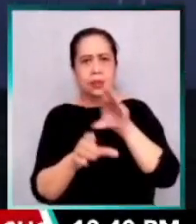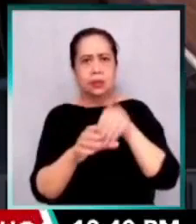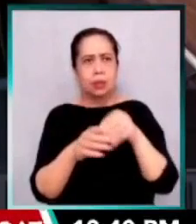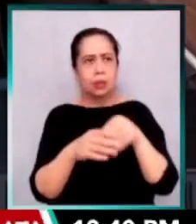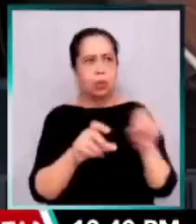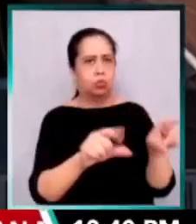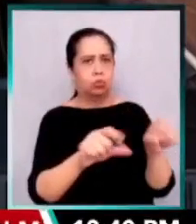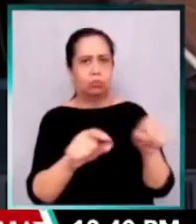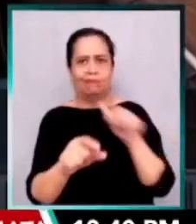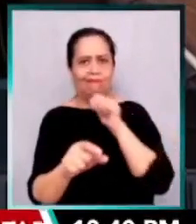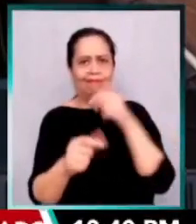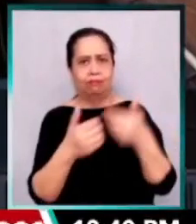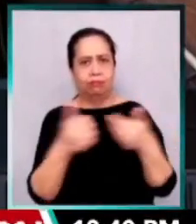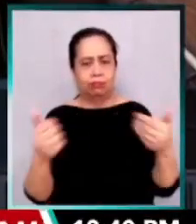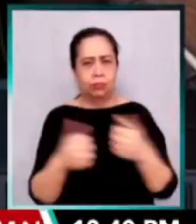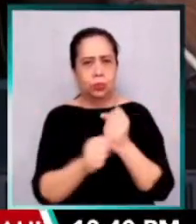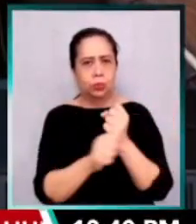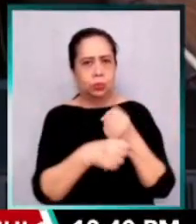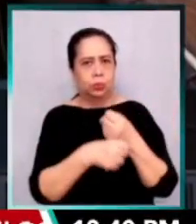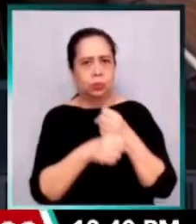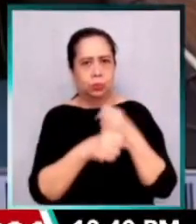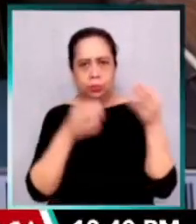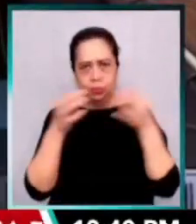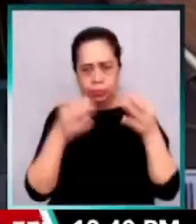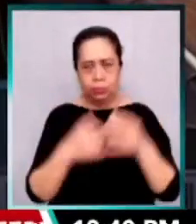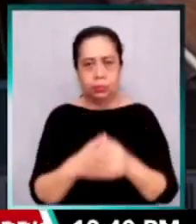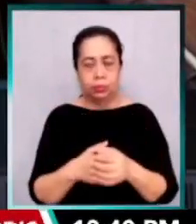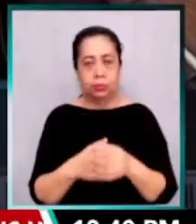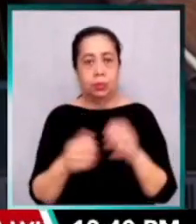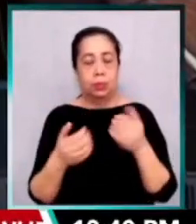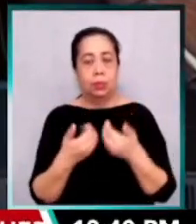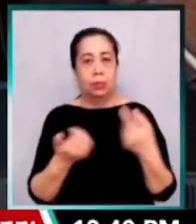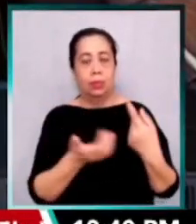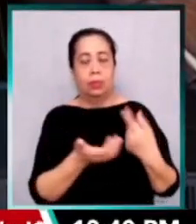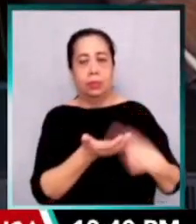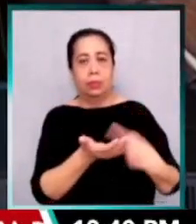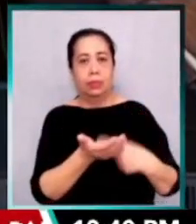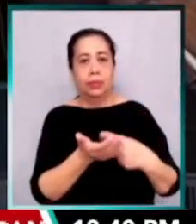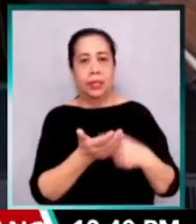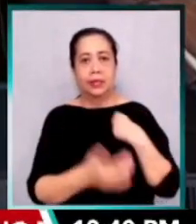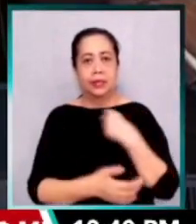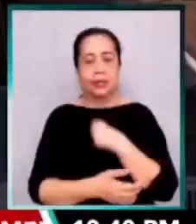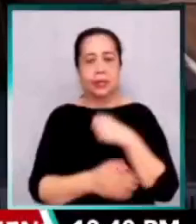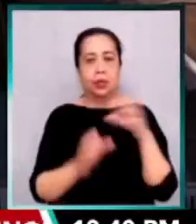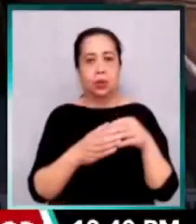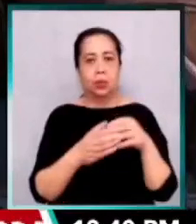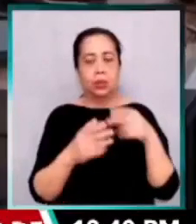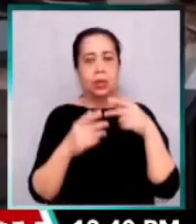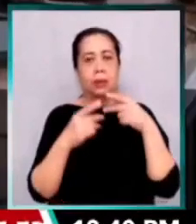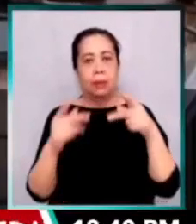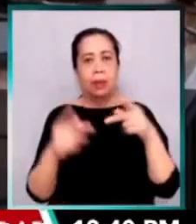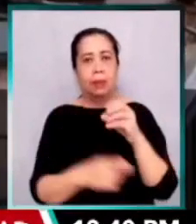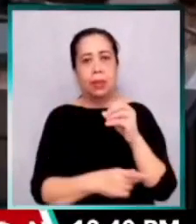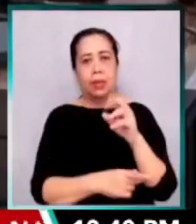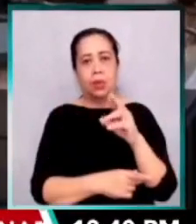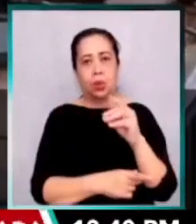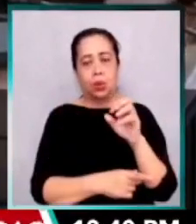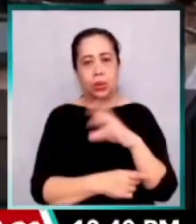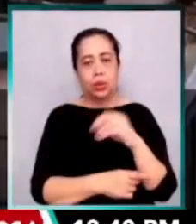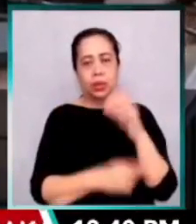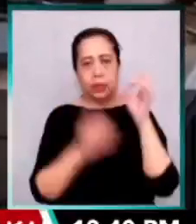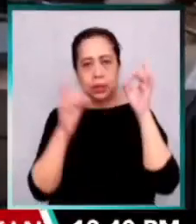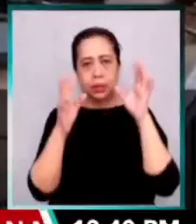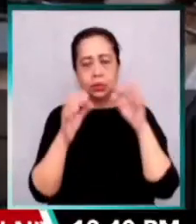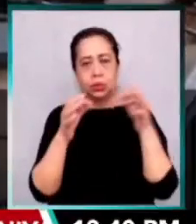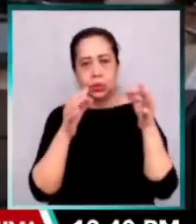o nagmamanufacture ng droga. Sa pagdinig ng Senate Committee on Public Order and Dangerous Drugs noong Martes, sinabi